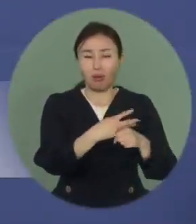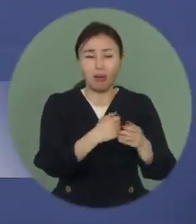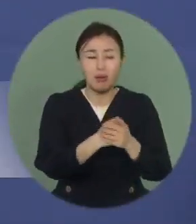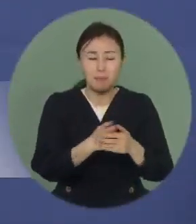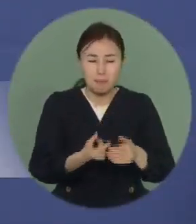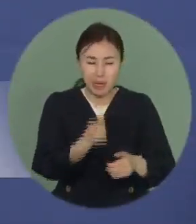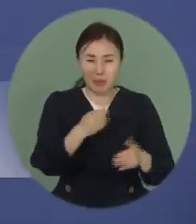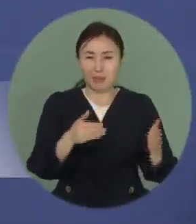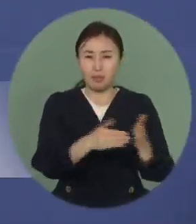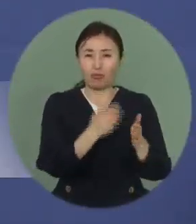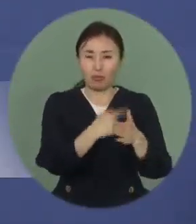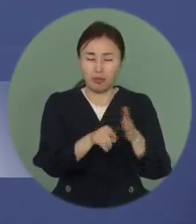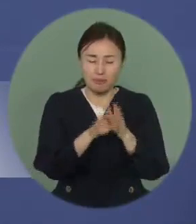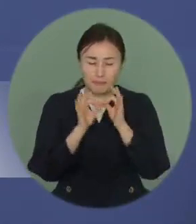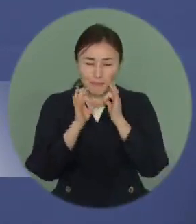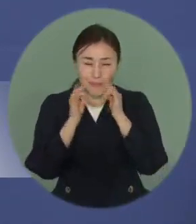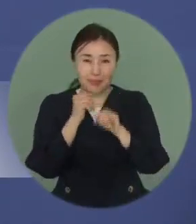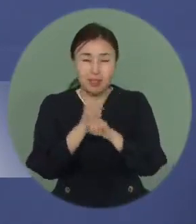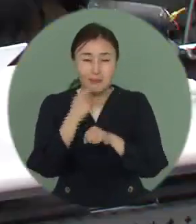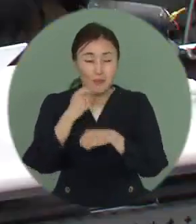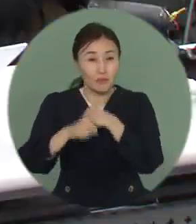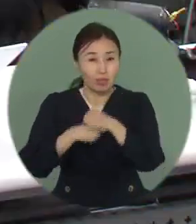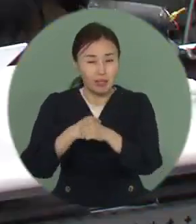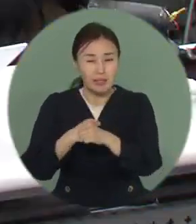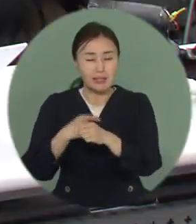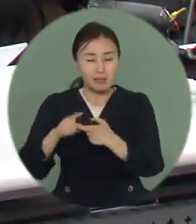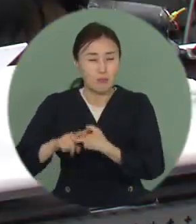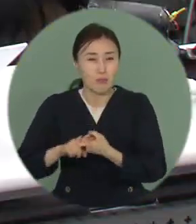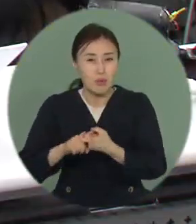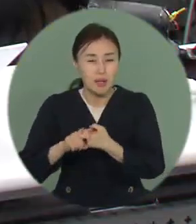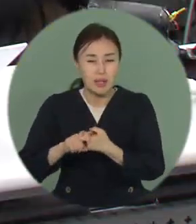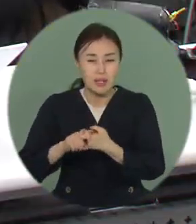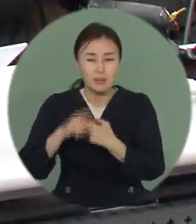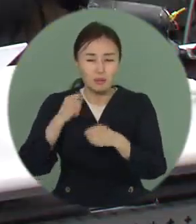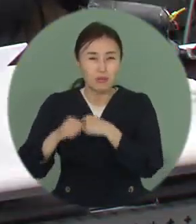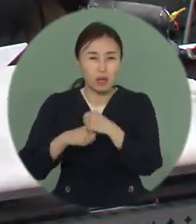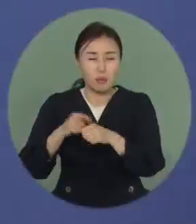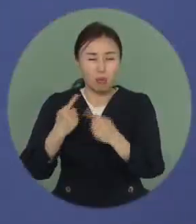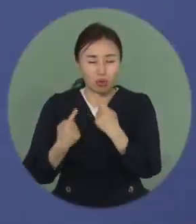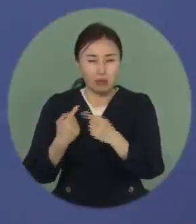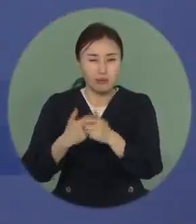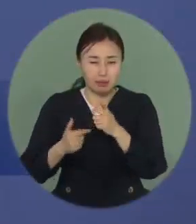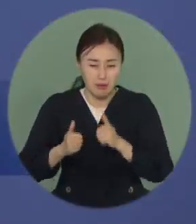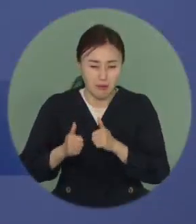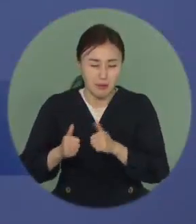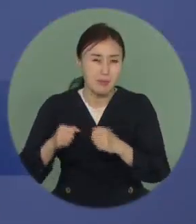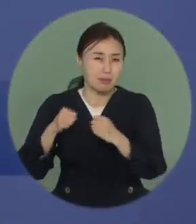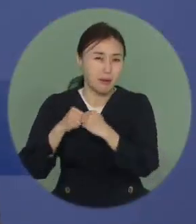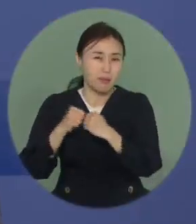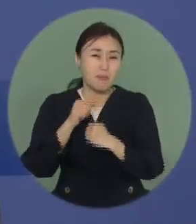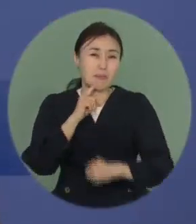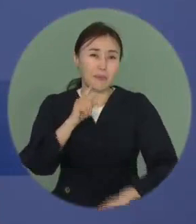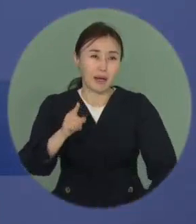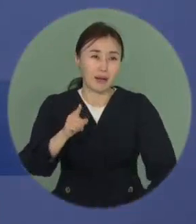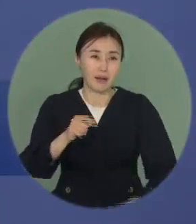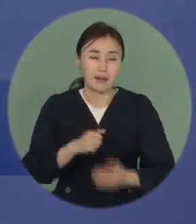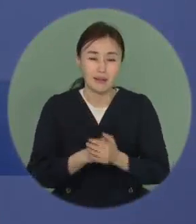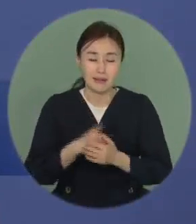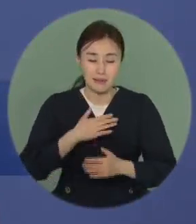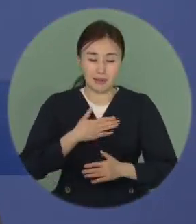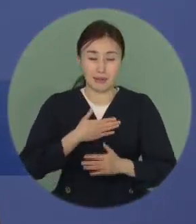앞장서겠다며 민주당과 연대하고 민주당보다 더 싸우겠다고 말했습니다 조 혁신당이